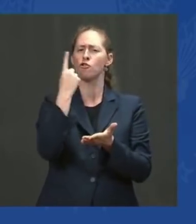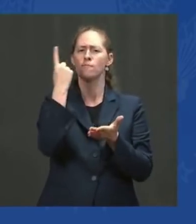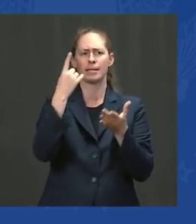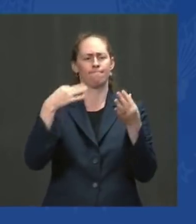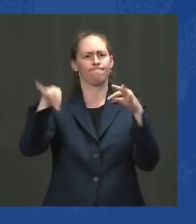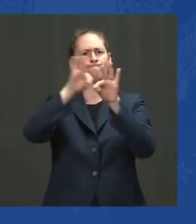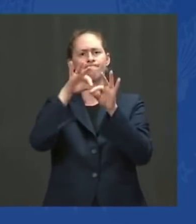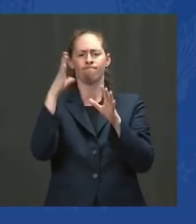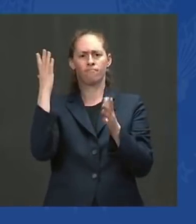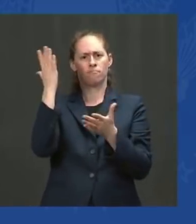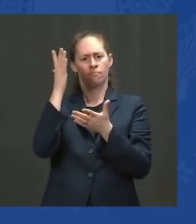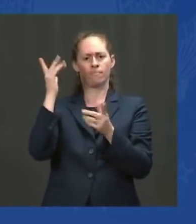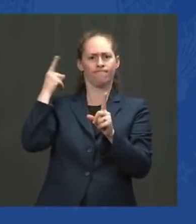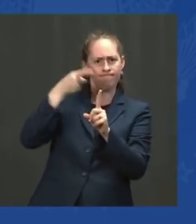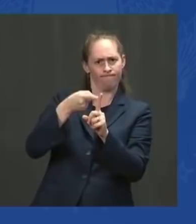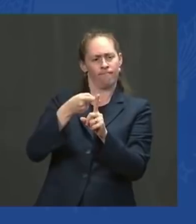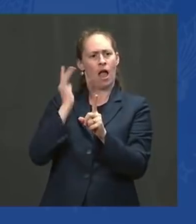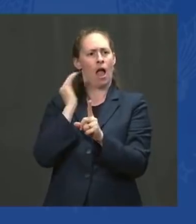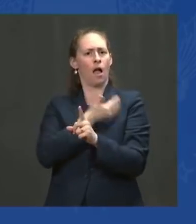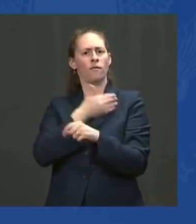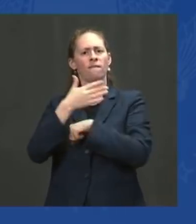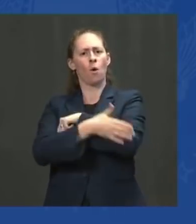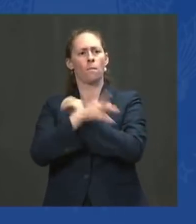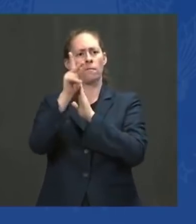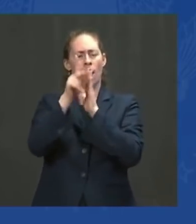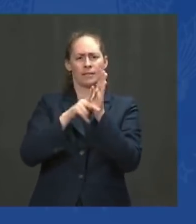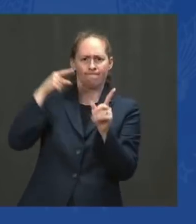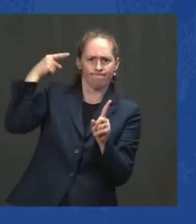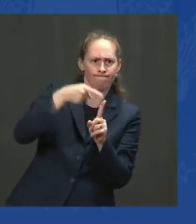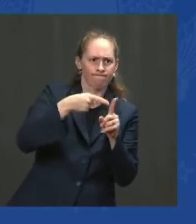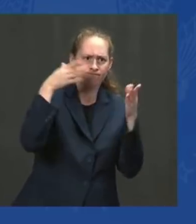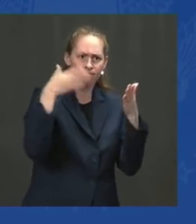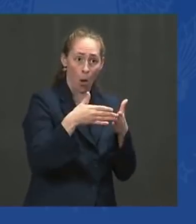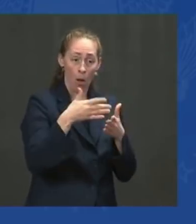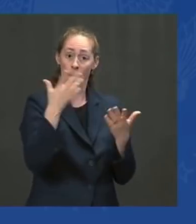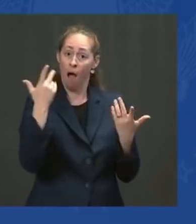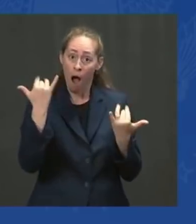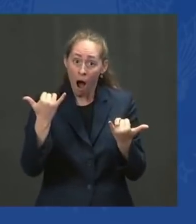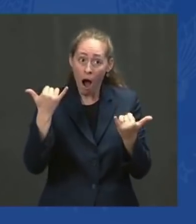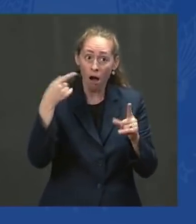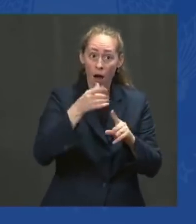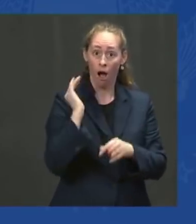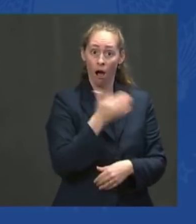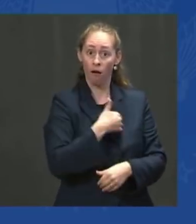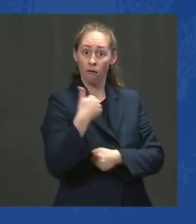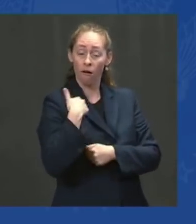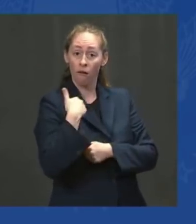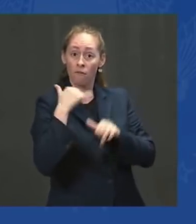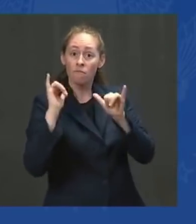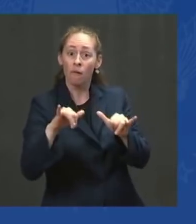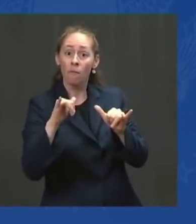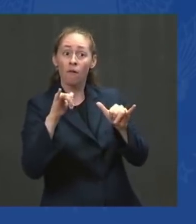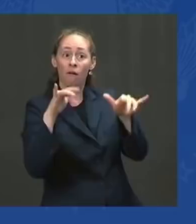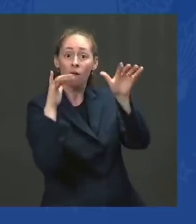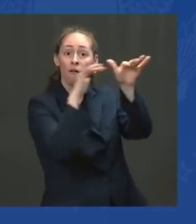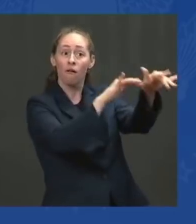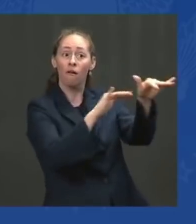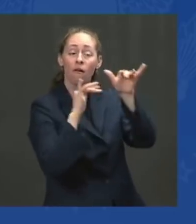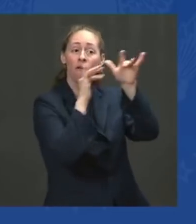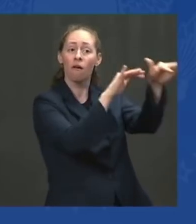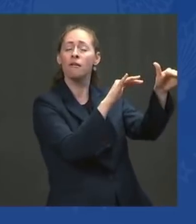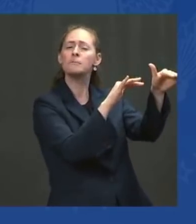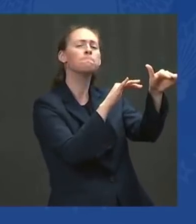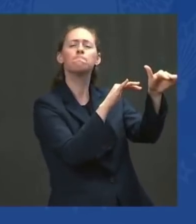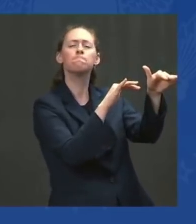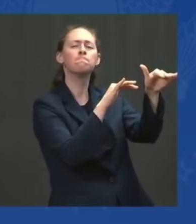应该负这个责任。至于他个人啊，不应该对从阿富汗撤军这个决定本身负